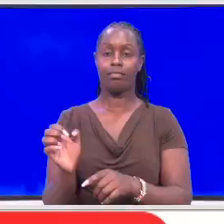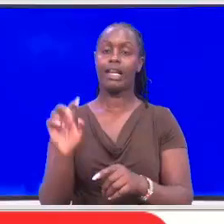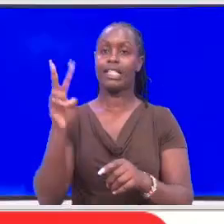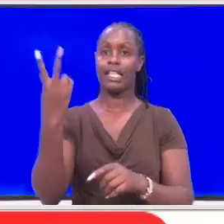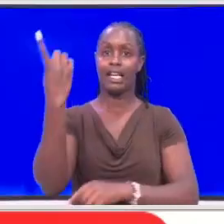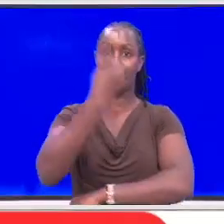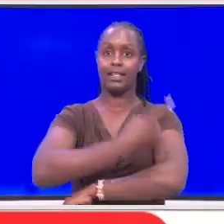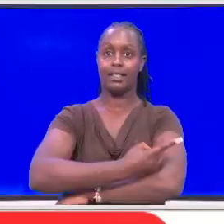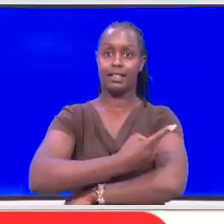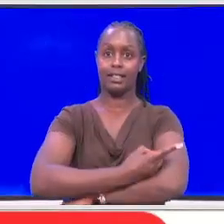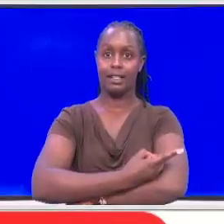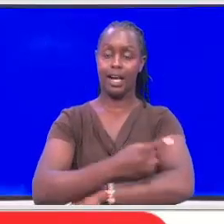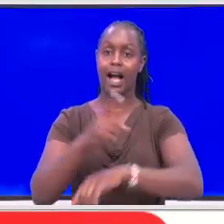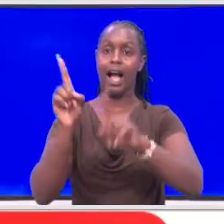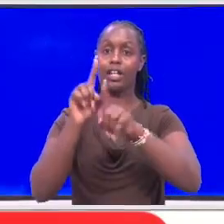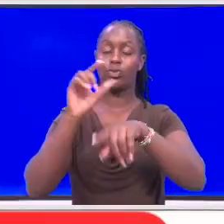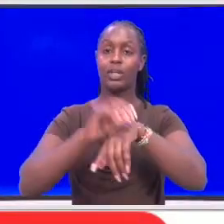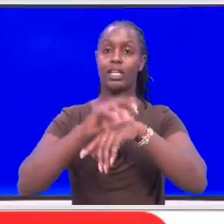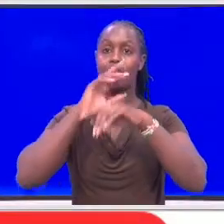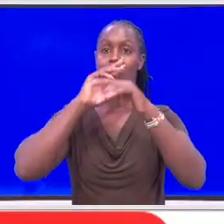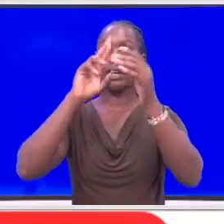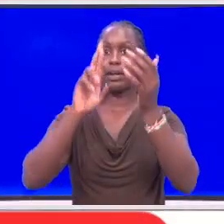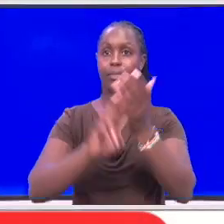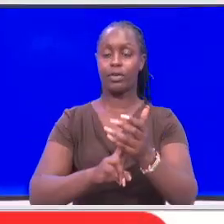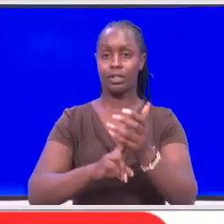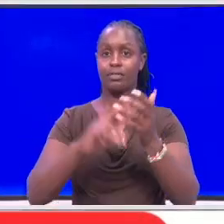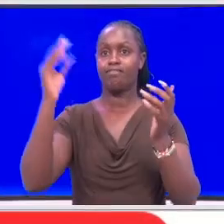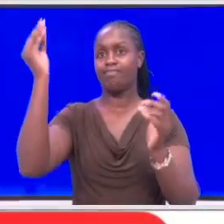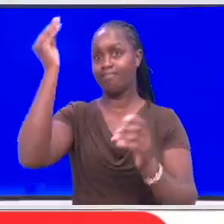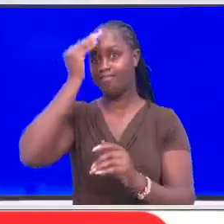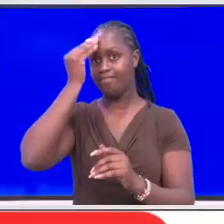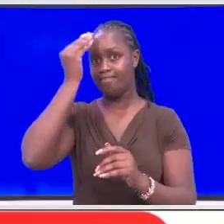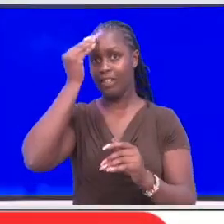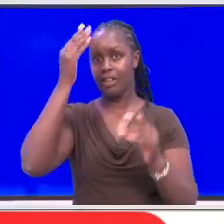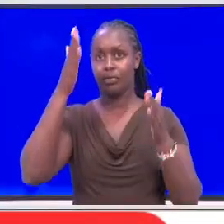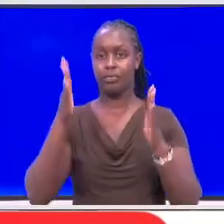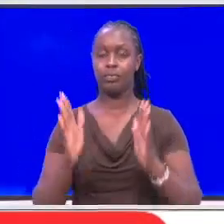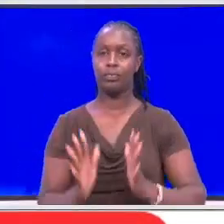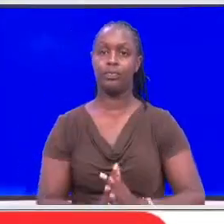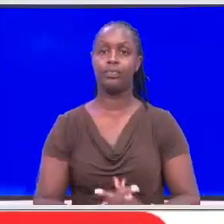siku ya pili, kama anavyotuarifu mwanahabari wetu wa masuala ya elimu Andrin Kilemi.